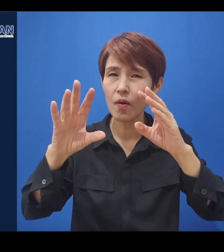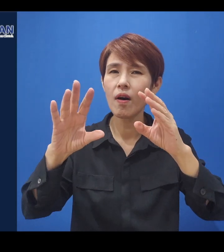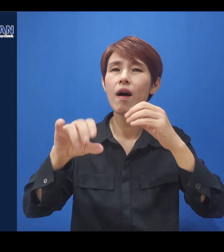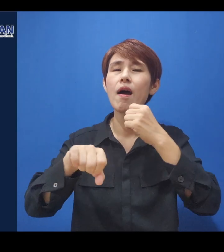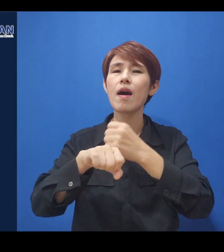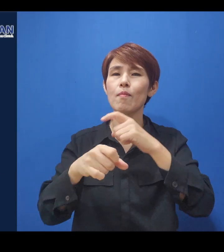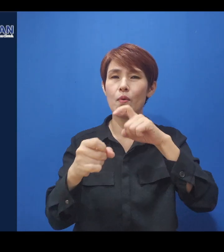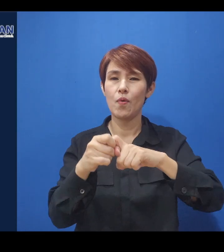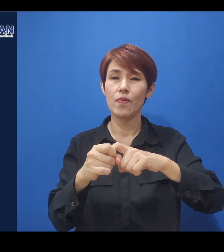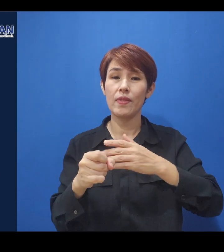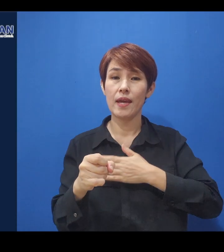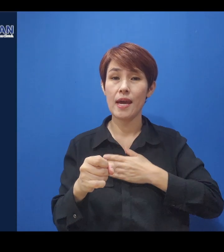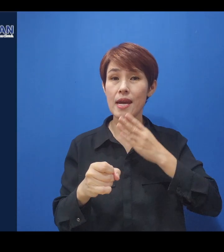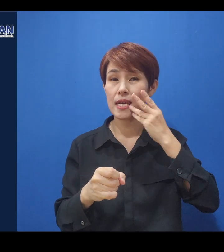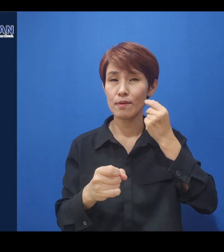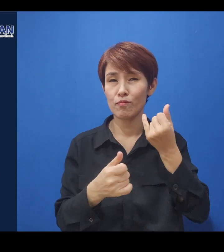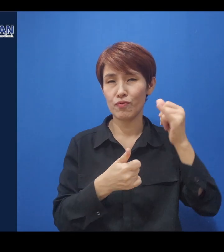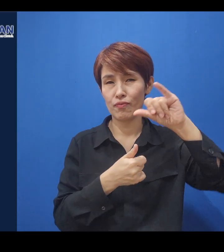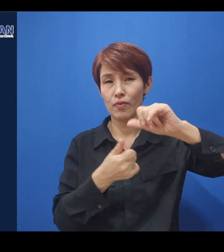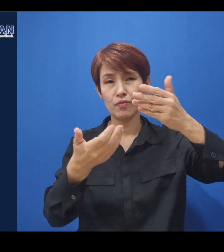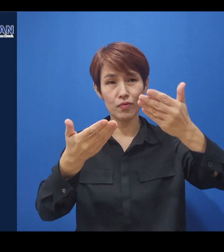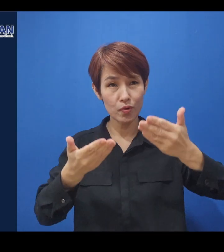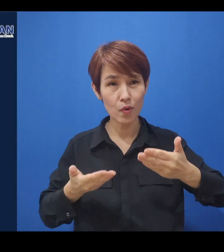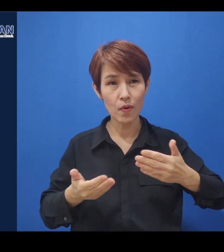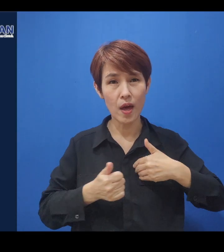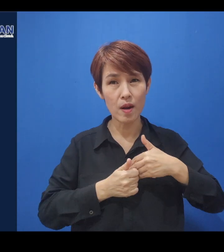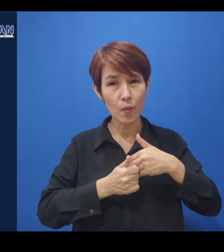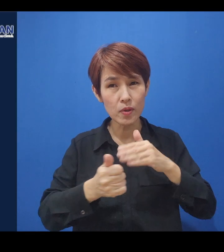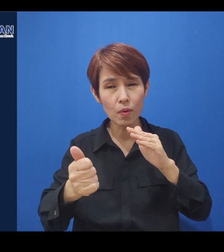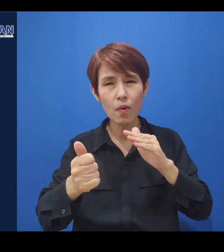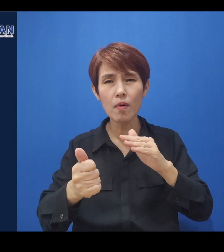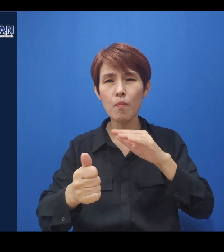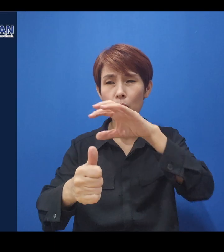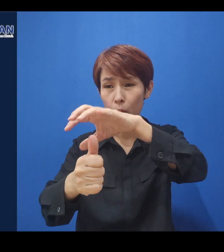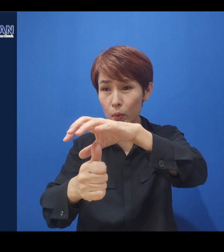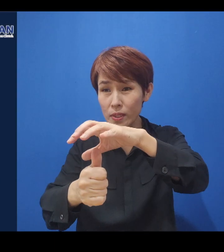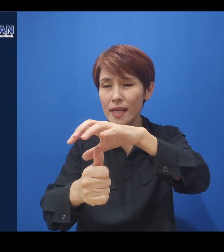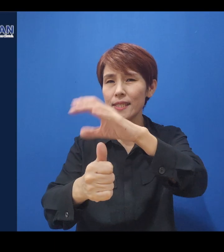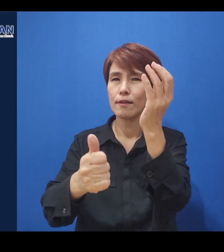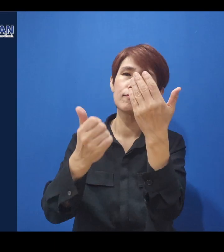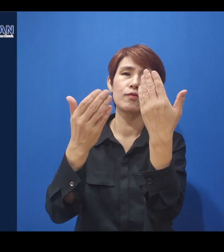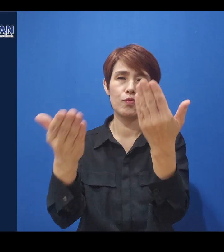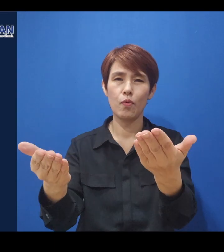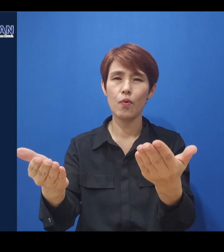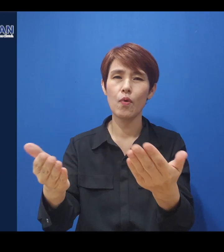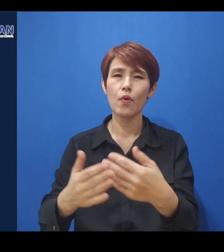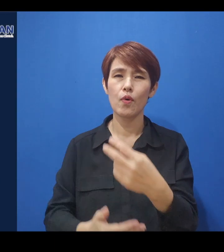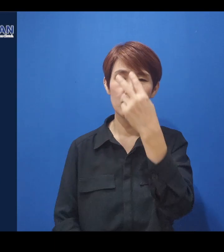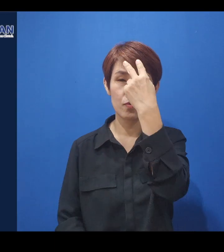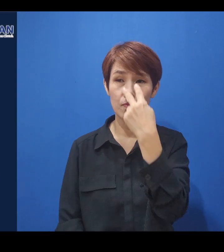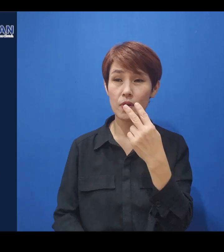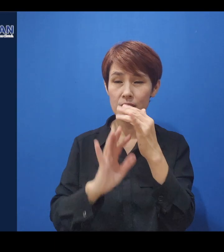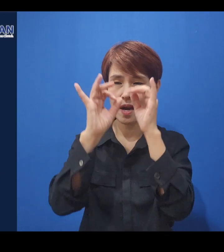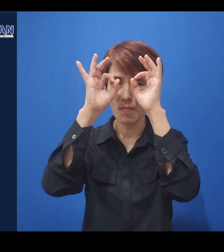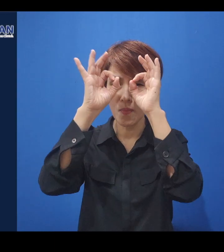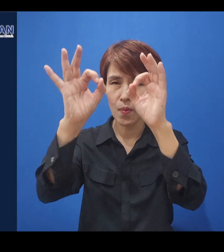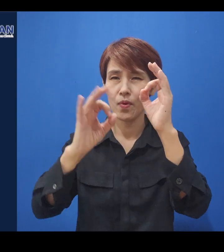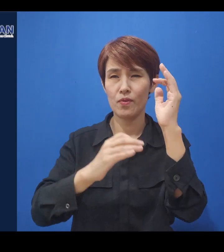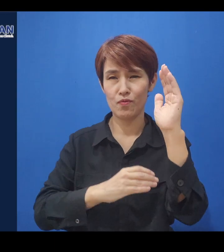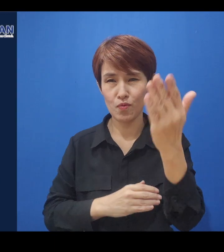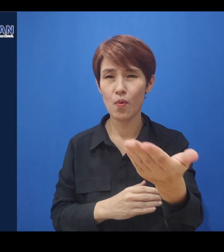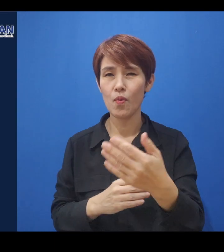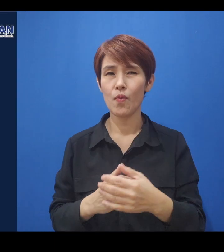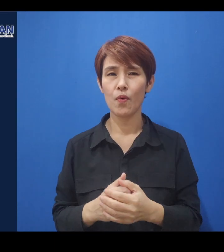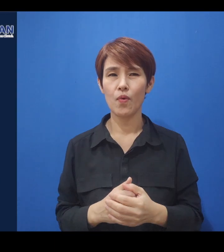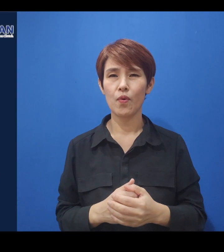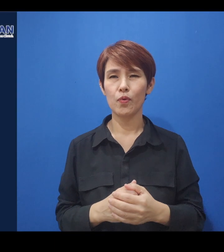전하게 하시려고 내게 기름을 부으시고 나를 보내시고 포로된 자에게는 결국의 자유를, 눈먼 자는 결국 눈을